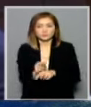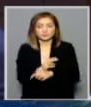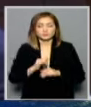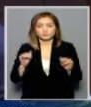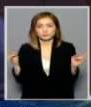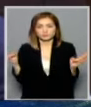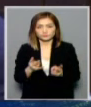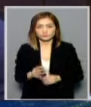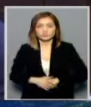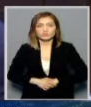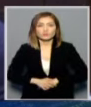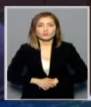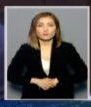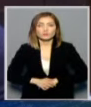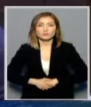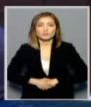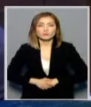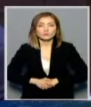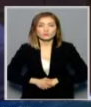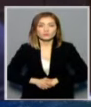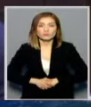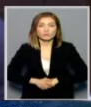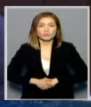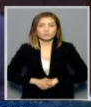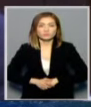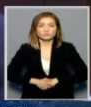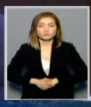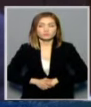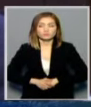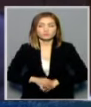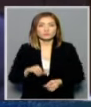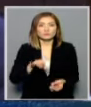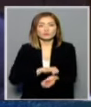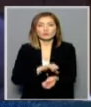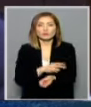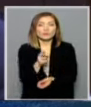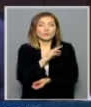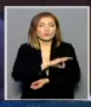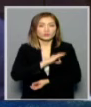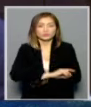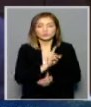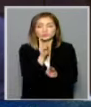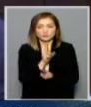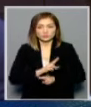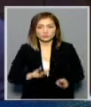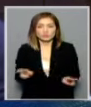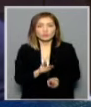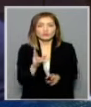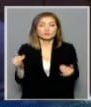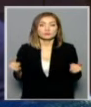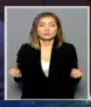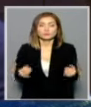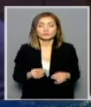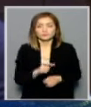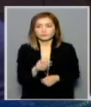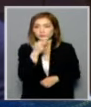күшейту керек. Себебі бәріміз қазір жиналып отыр осы жерде. Кім мысалы есірткі затты пайдаланады? Ешкім пайдаланбайды. Кім қазір осы жерде отырған